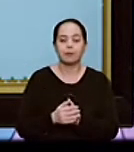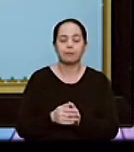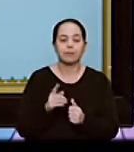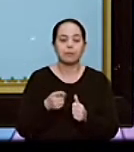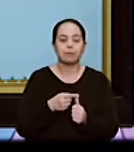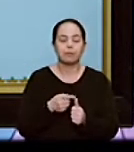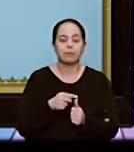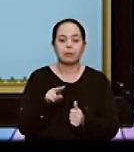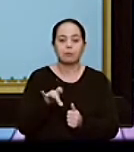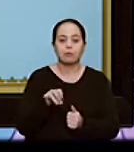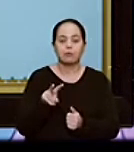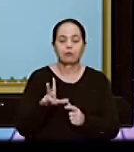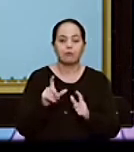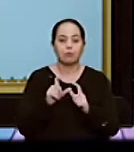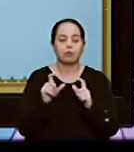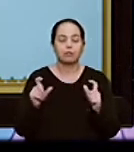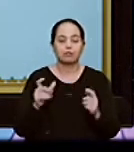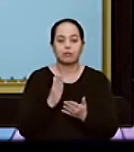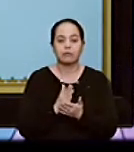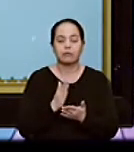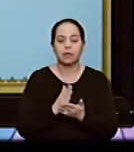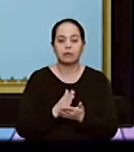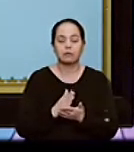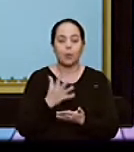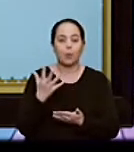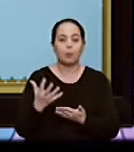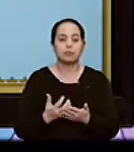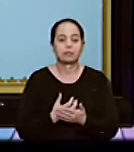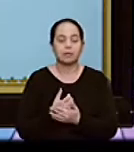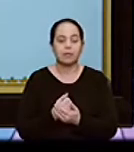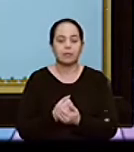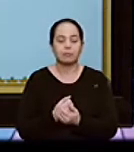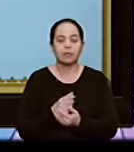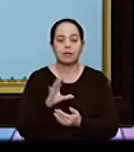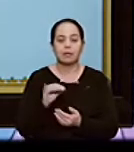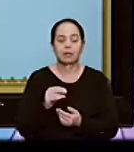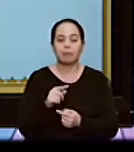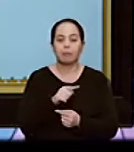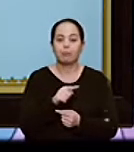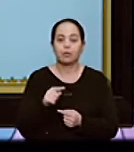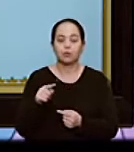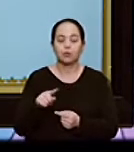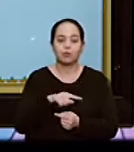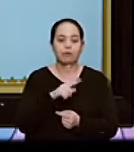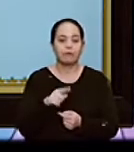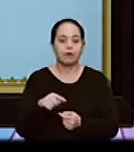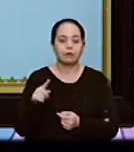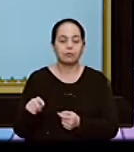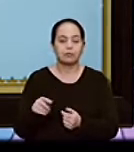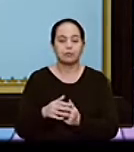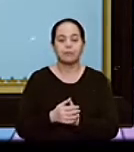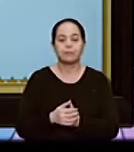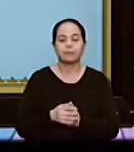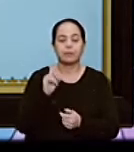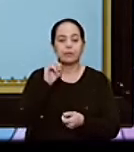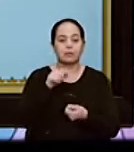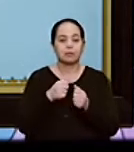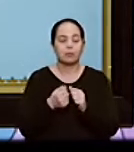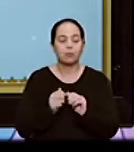Дальнем. Имена прилагательных в предложении являются определениями и подчеркиваются волнистой